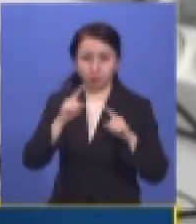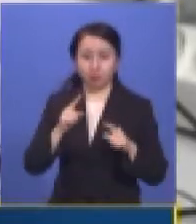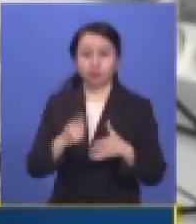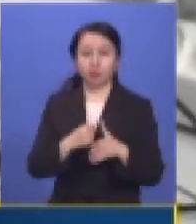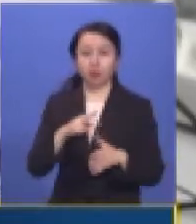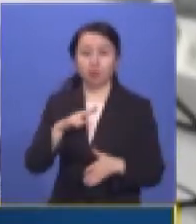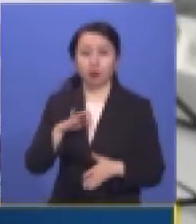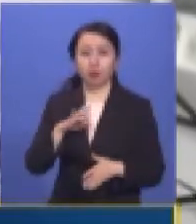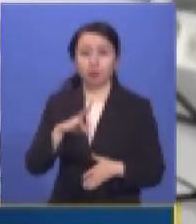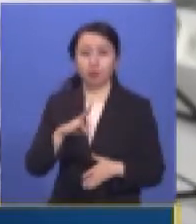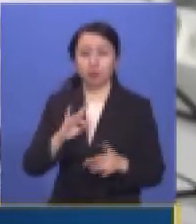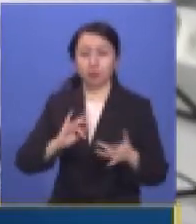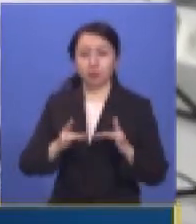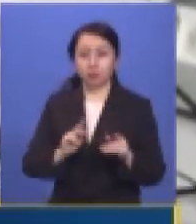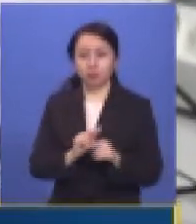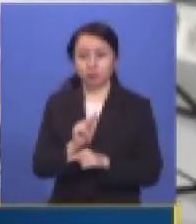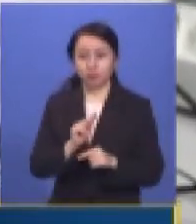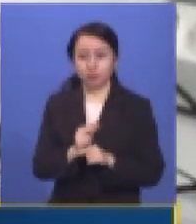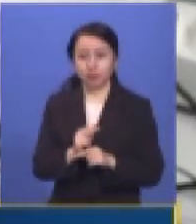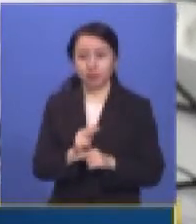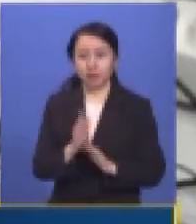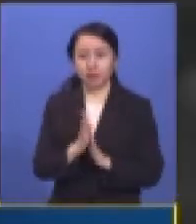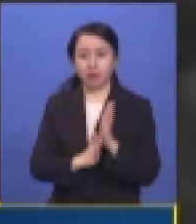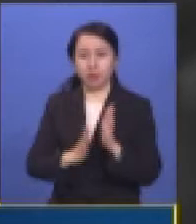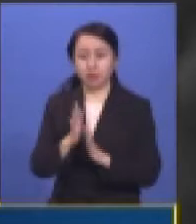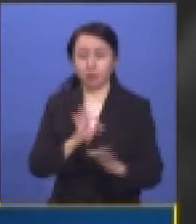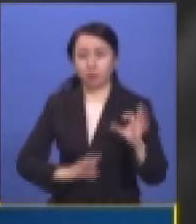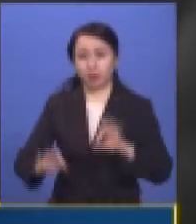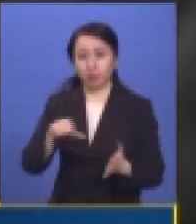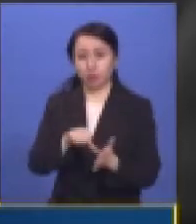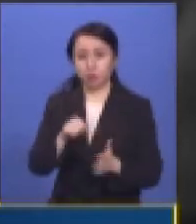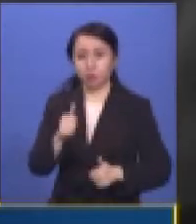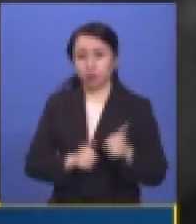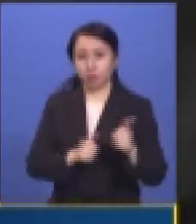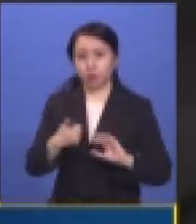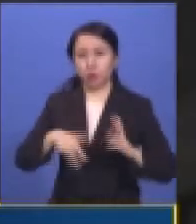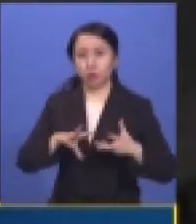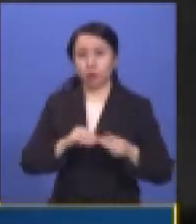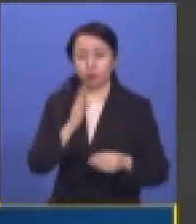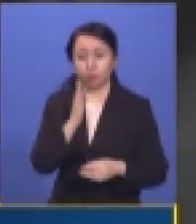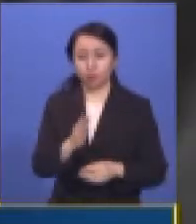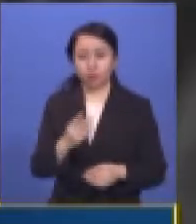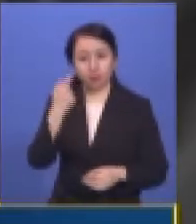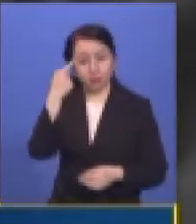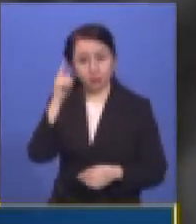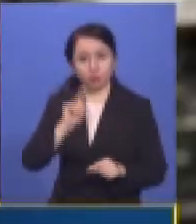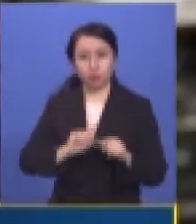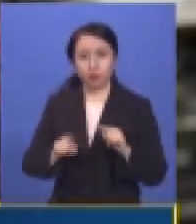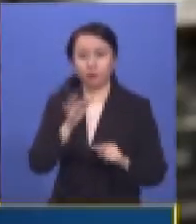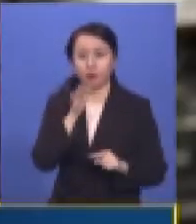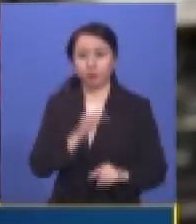называется «Прототип дистанционного опрыскивателя для растений». Проект участвует в конкурсе, результаты станут известны в скором